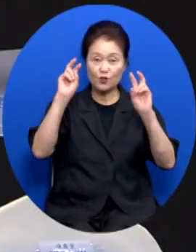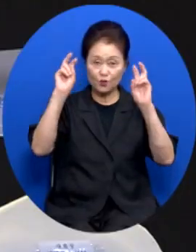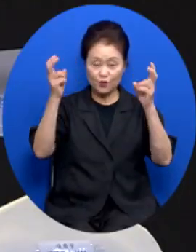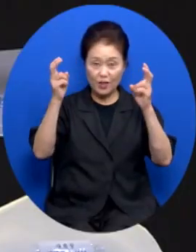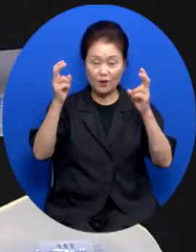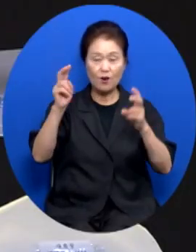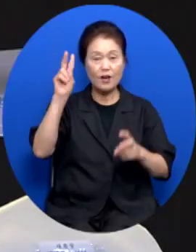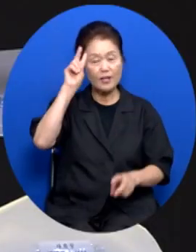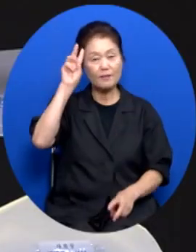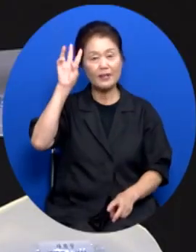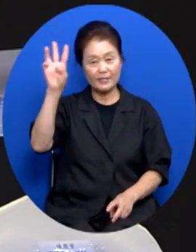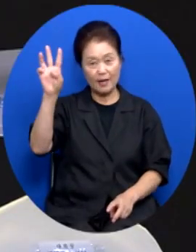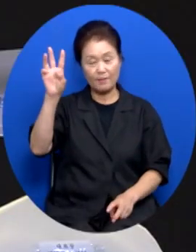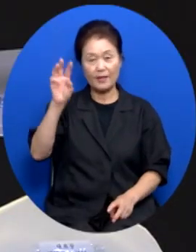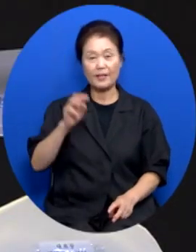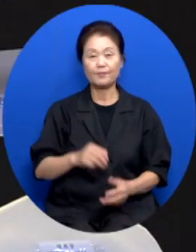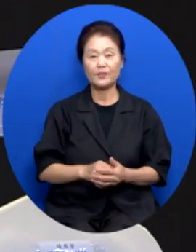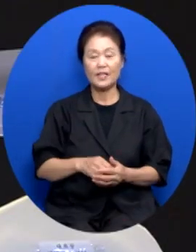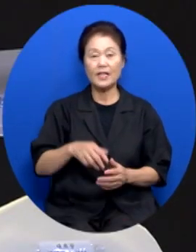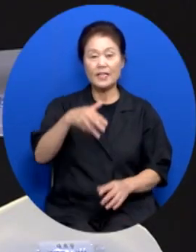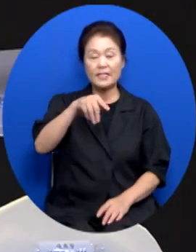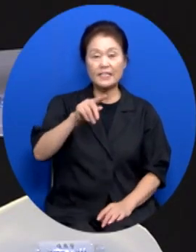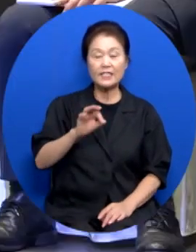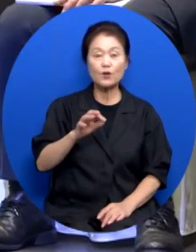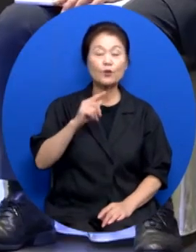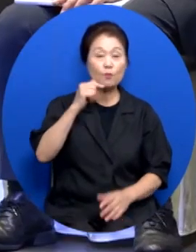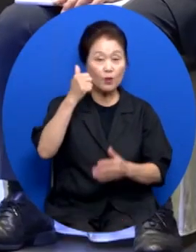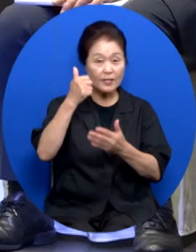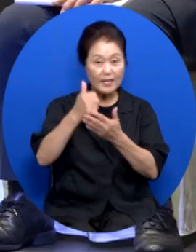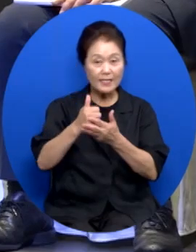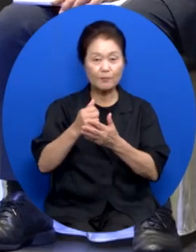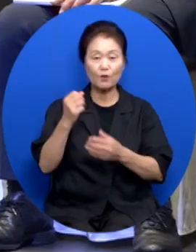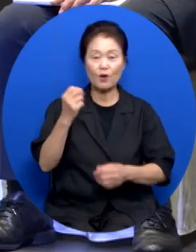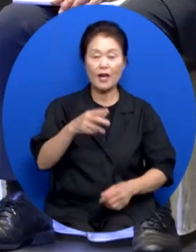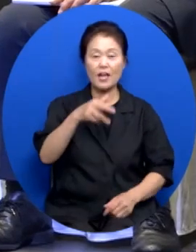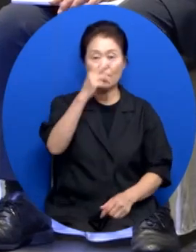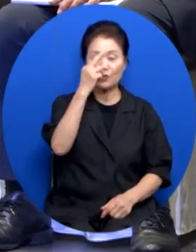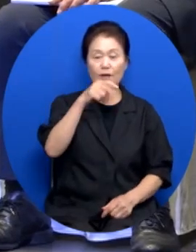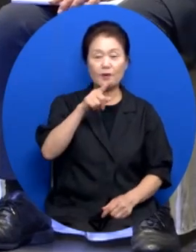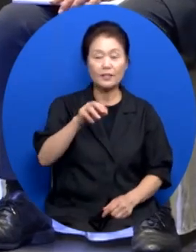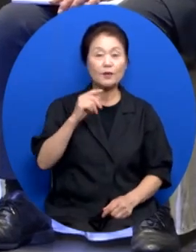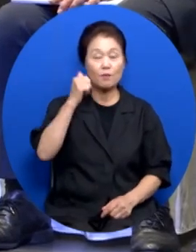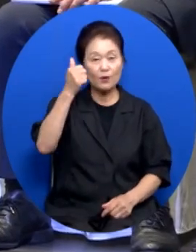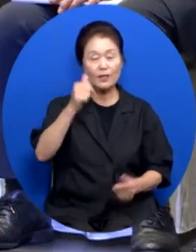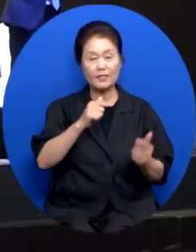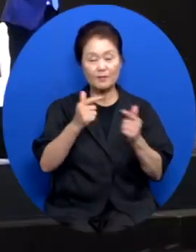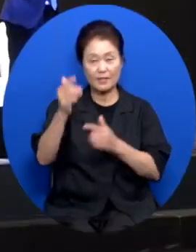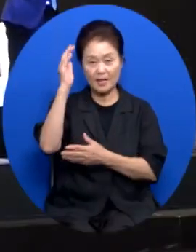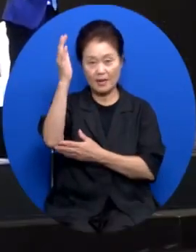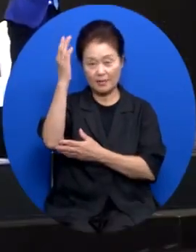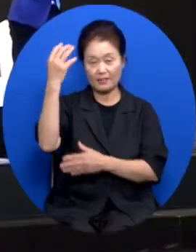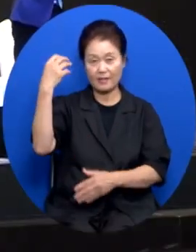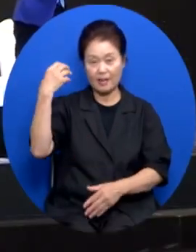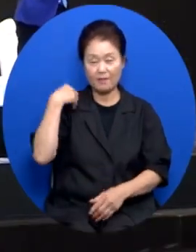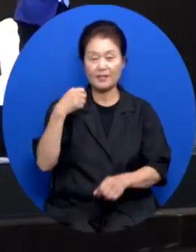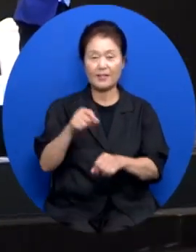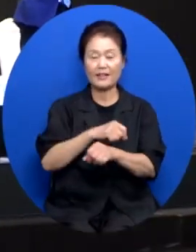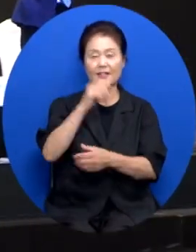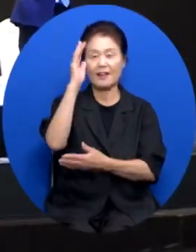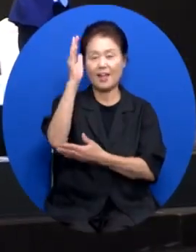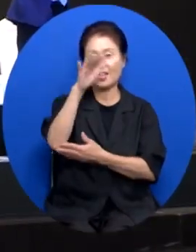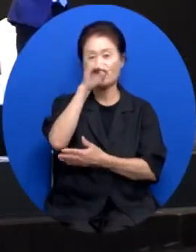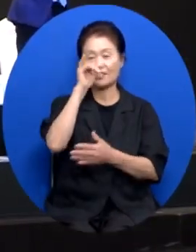수에서 교회 지은 조치원교회 최명덕 목사 강사로 나서 특강을